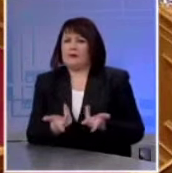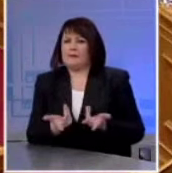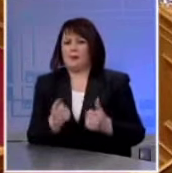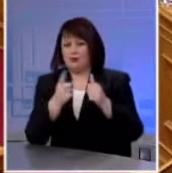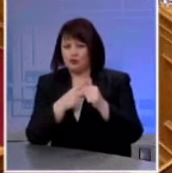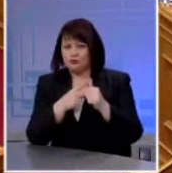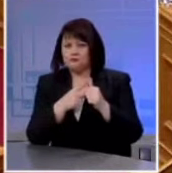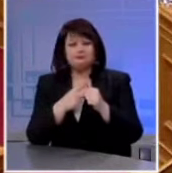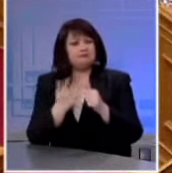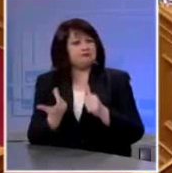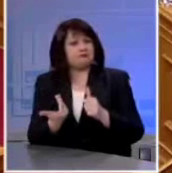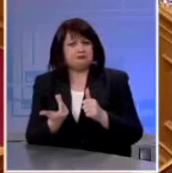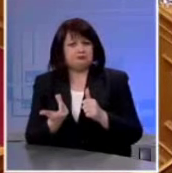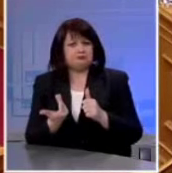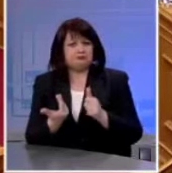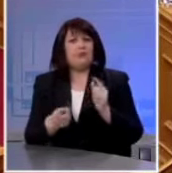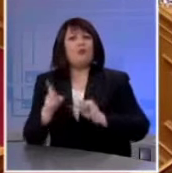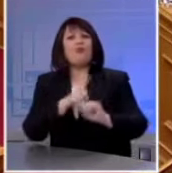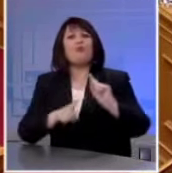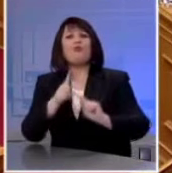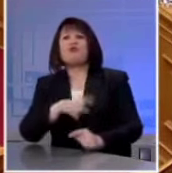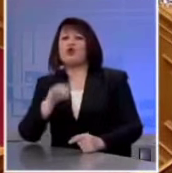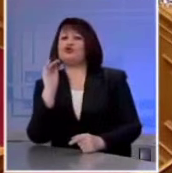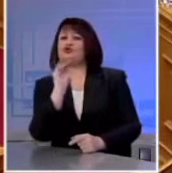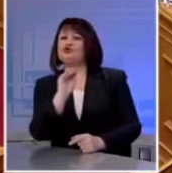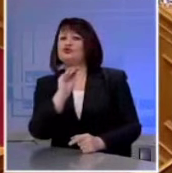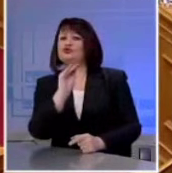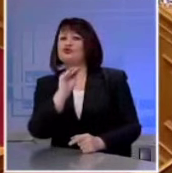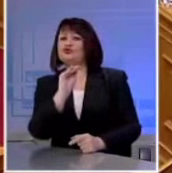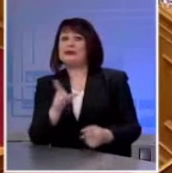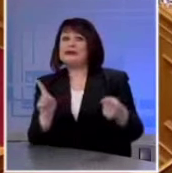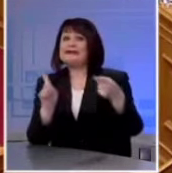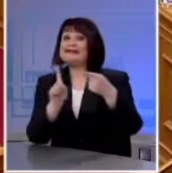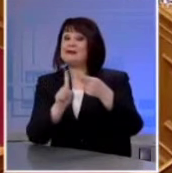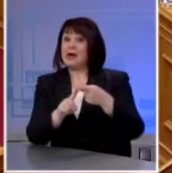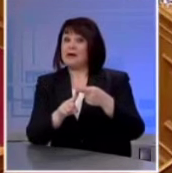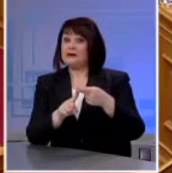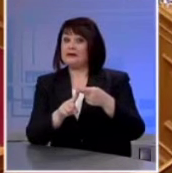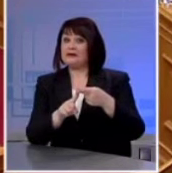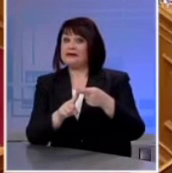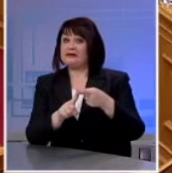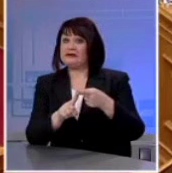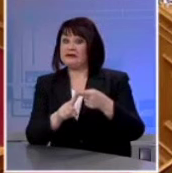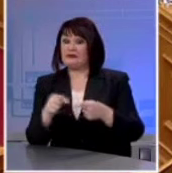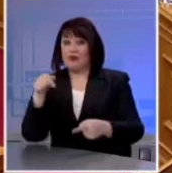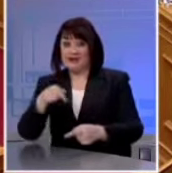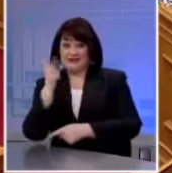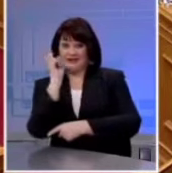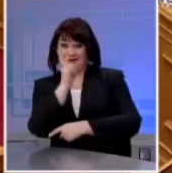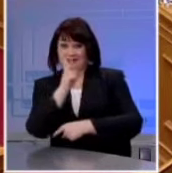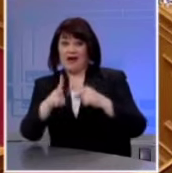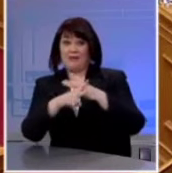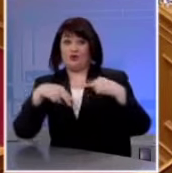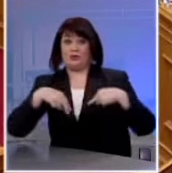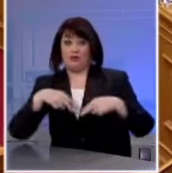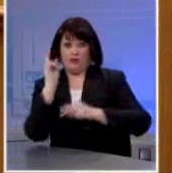Πρώτον, ποιος ζήτησε να διεξαχθεί αυτή η περίφημη συνάντηση για την οποία κατηγορείται τον Υπουργό για